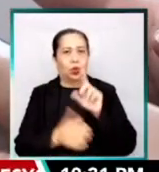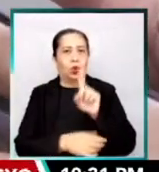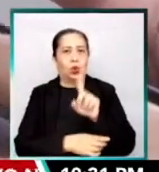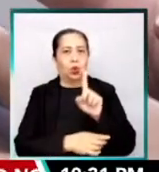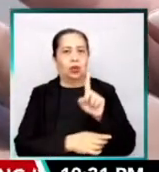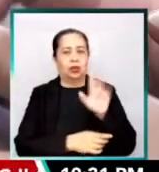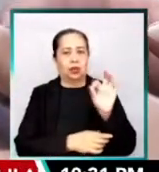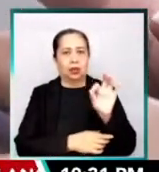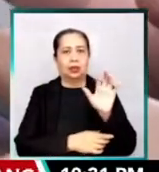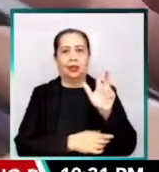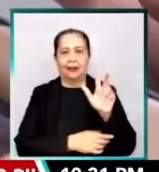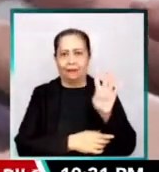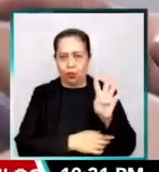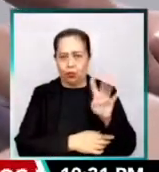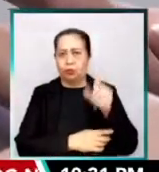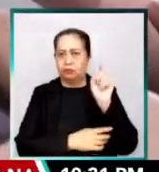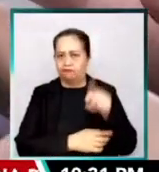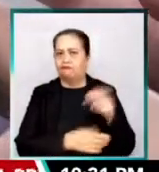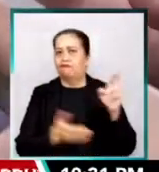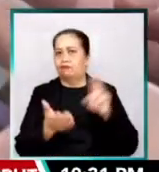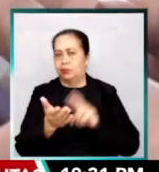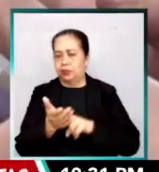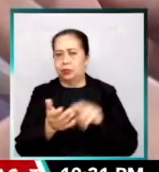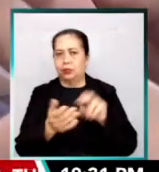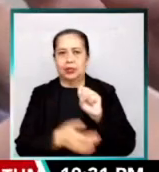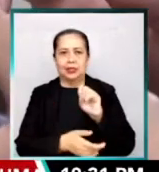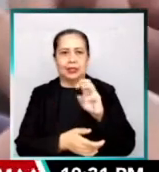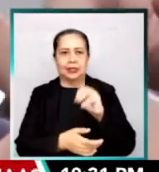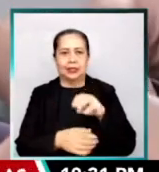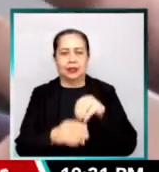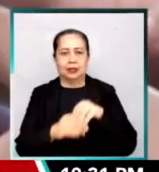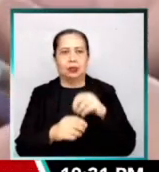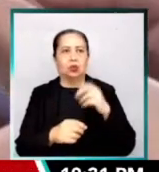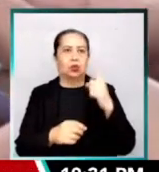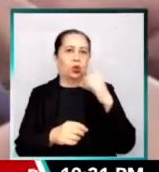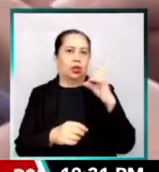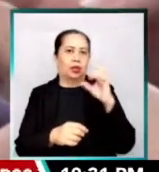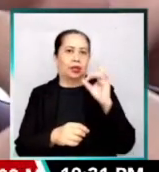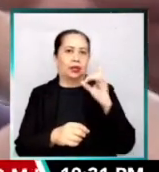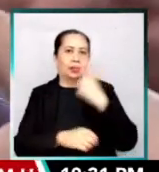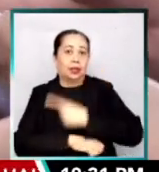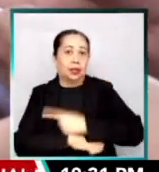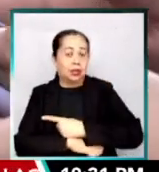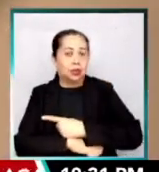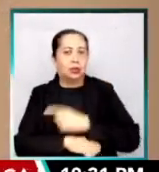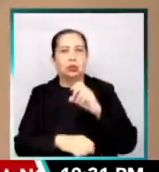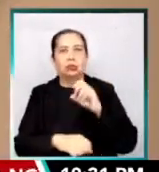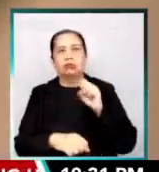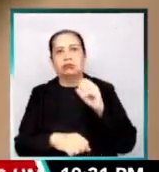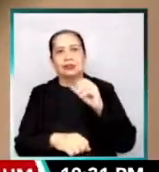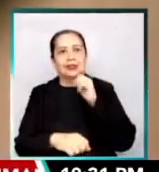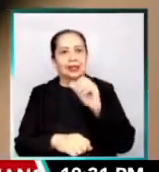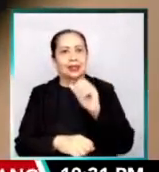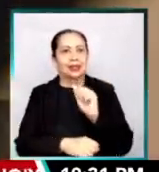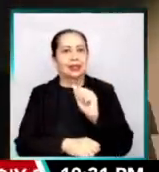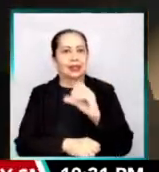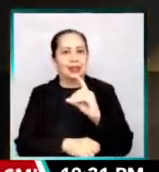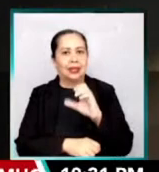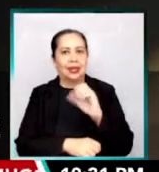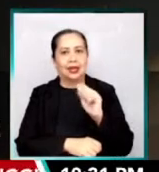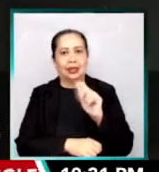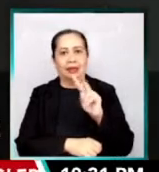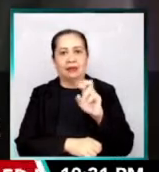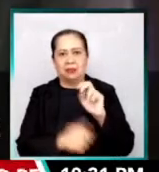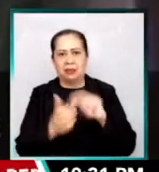11934, kailangan iparehistro ang active SIM sa telco sa loob ng 180 days para hindi ma-deactivate. Pag na-deactivate ang